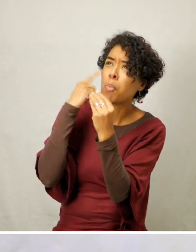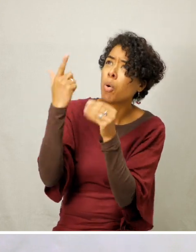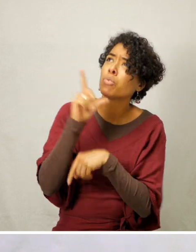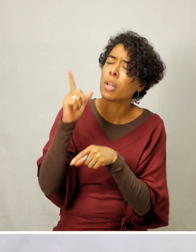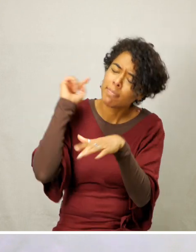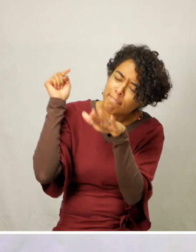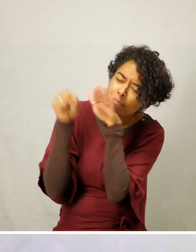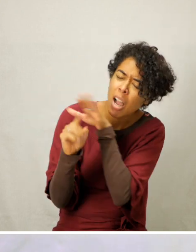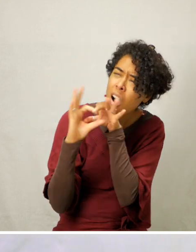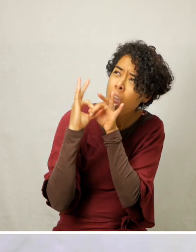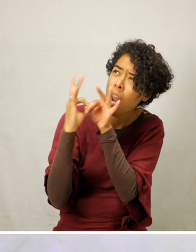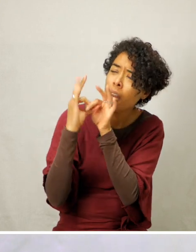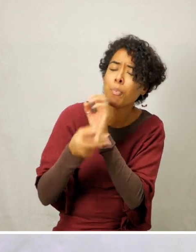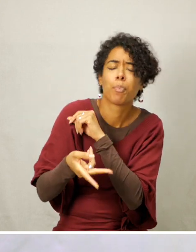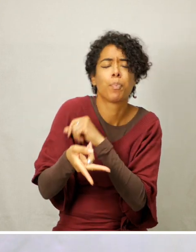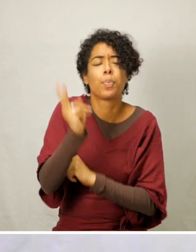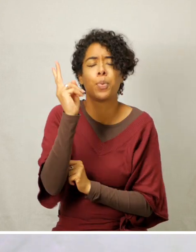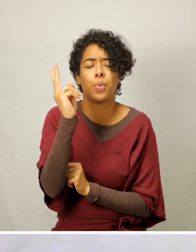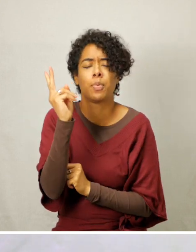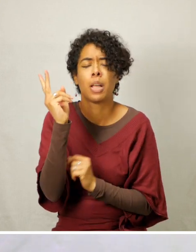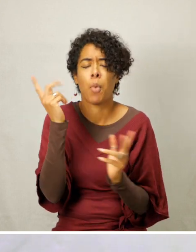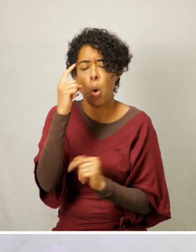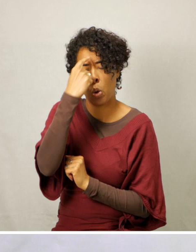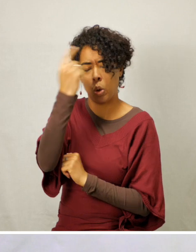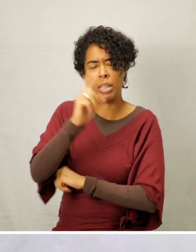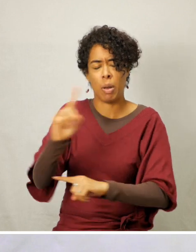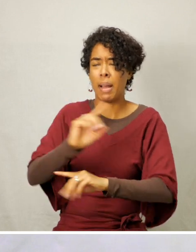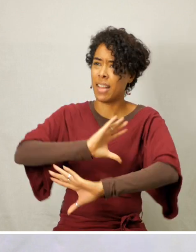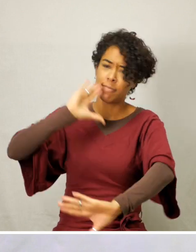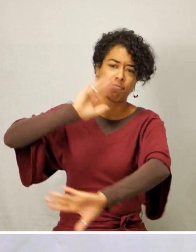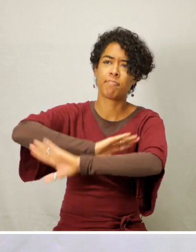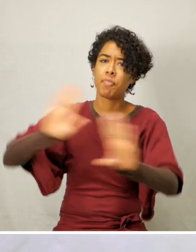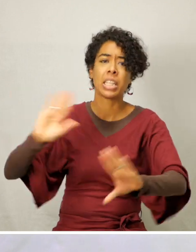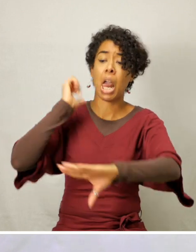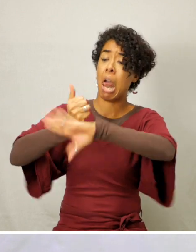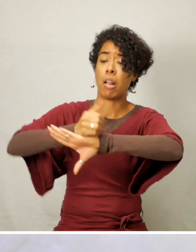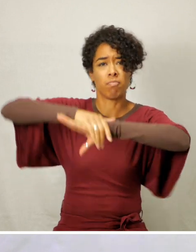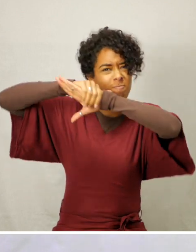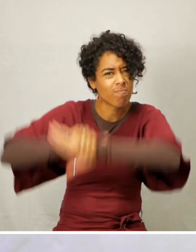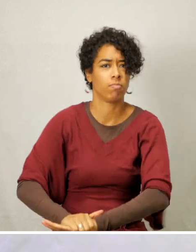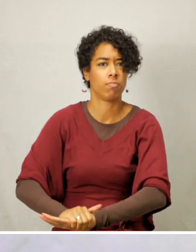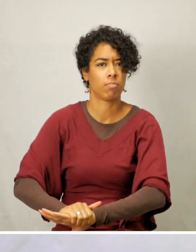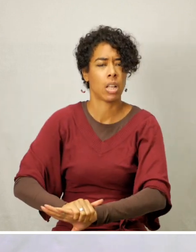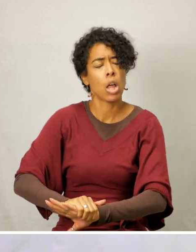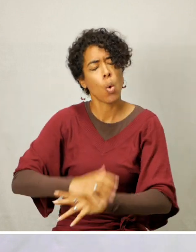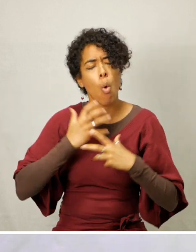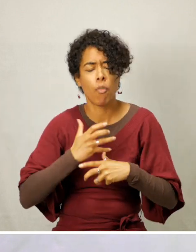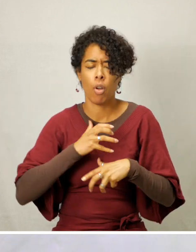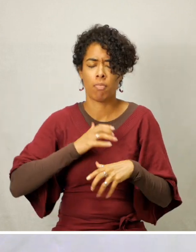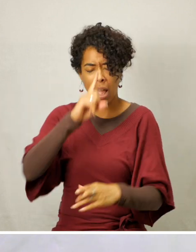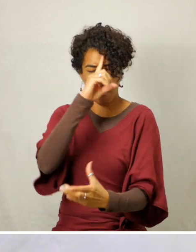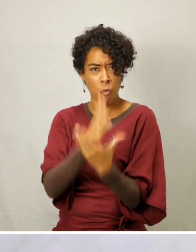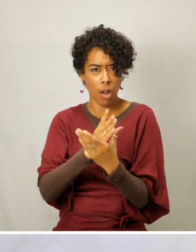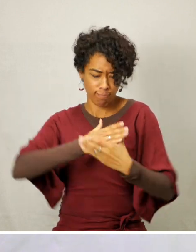nous préparer, Seigneur, à ce que la crédulité ne prenne plus le dessus. Seigneur, je prie, Père, pour que, Seigneur, nous marchions par la foi, par l'Esprit,